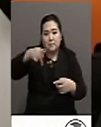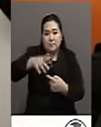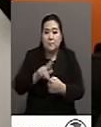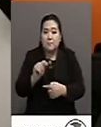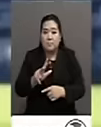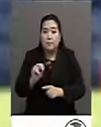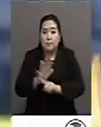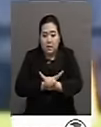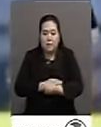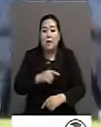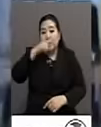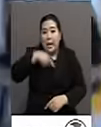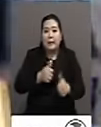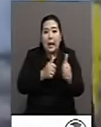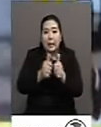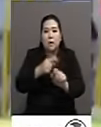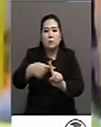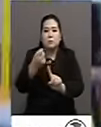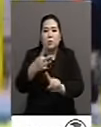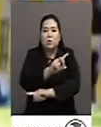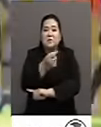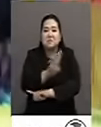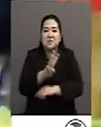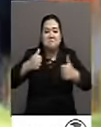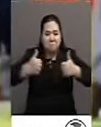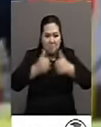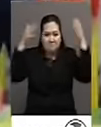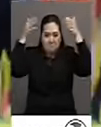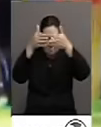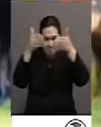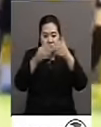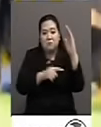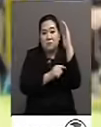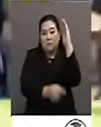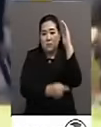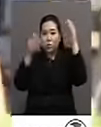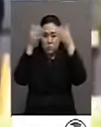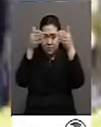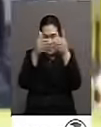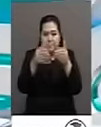นามปากันซารีสเตเดียมนะครับซึ่งสนามแห่งนี้มีความจุ 30,000 ที่นั่งนะครับ